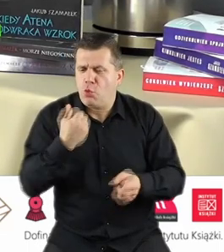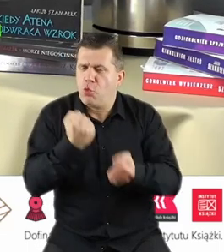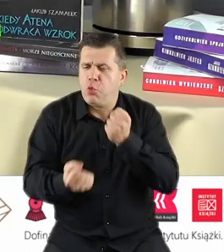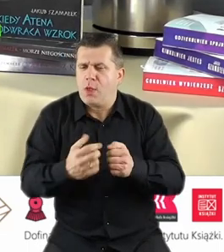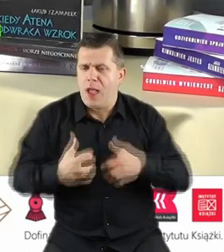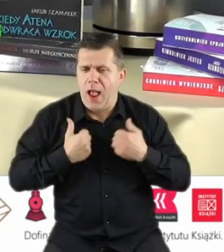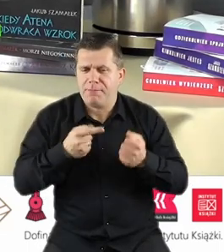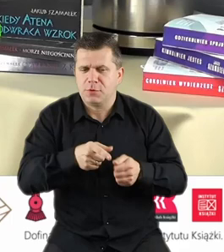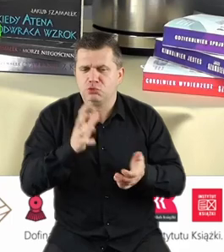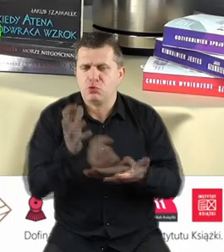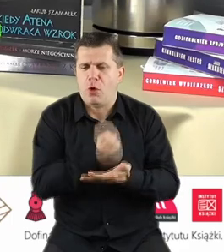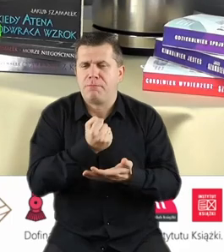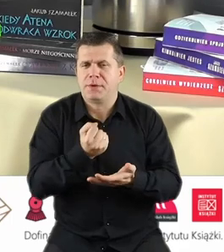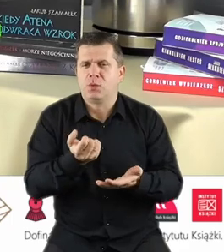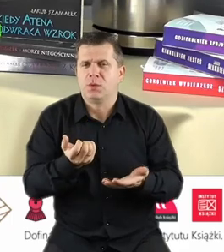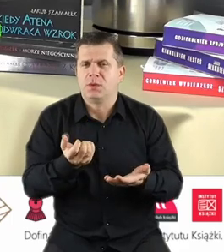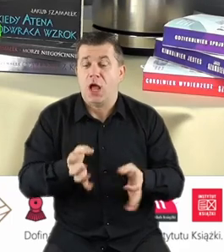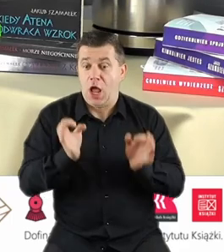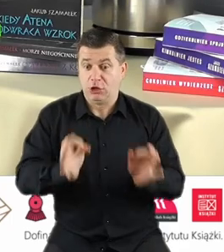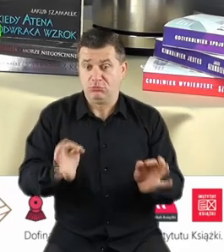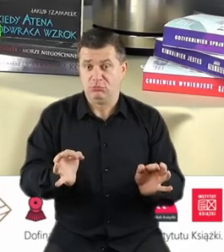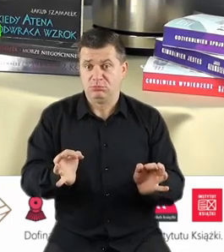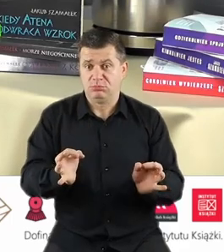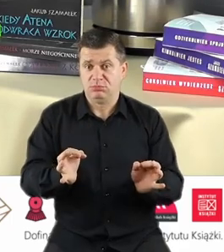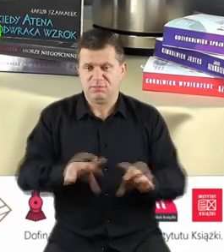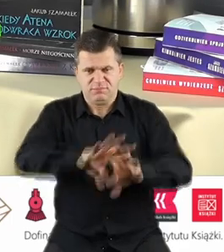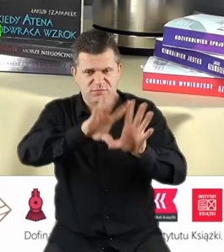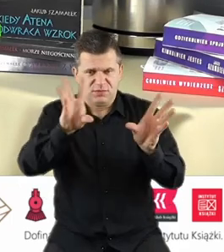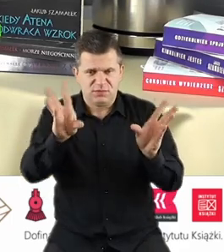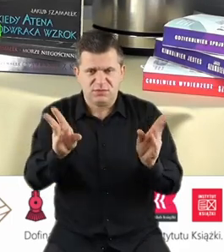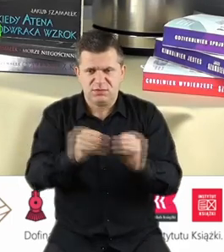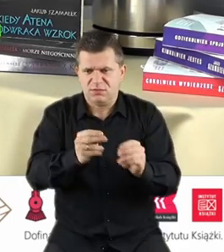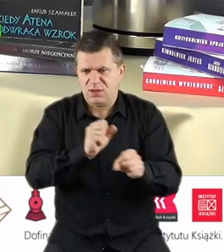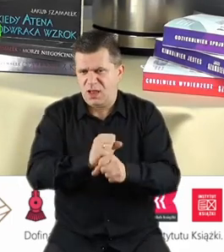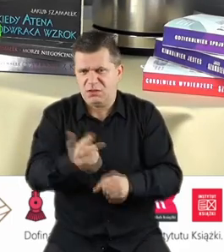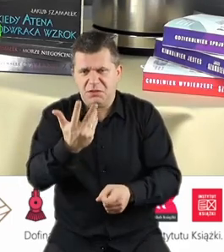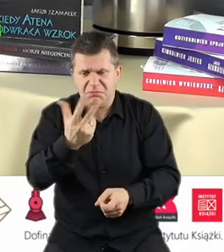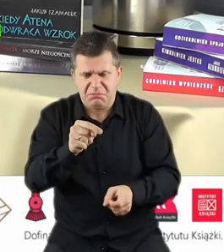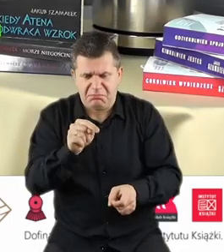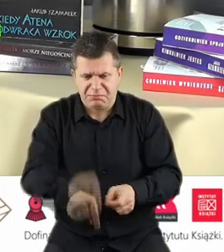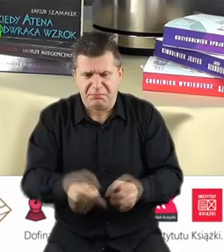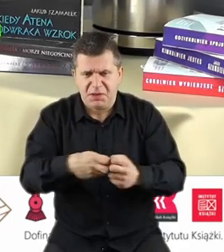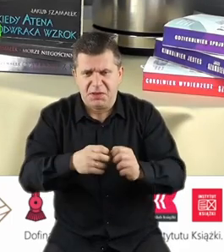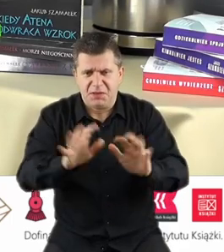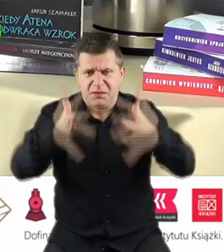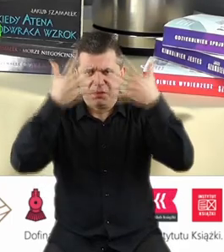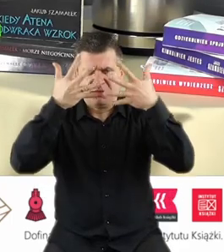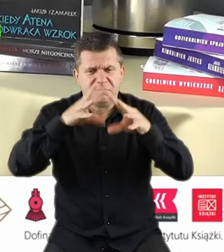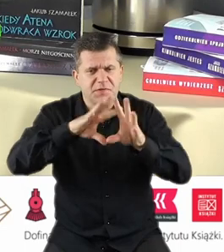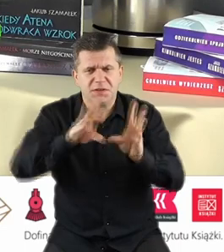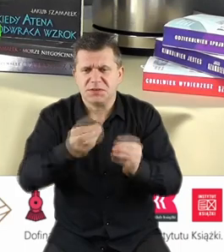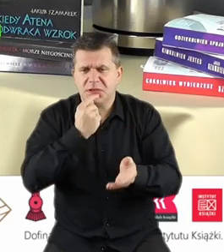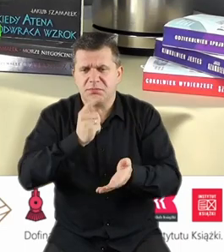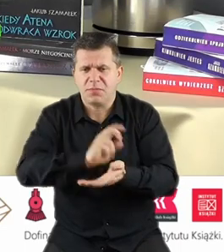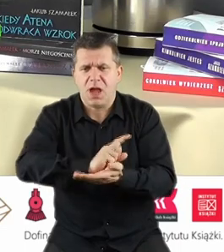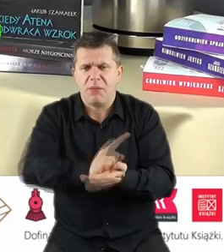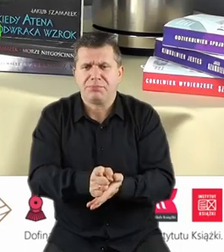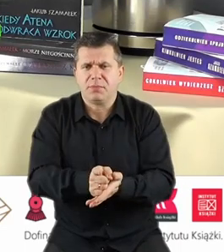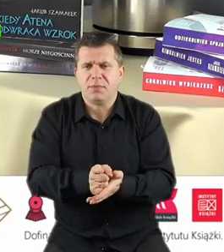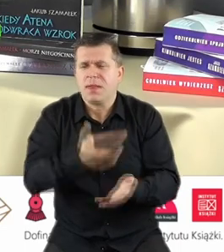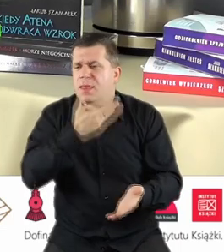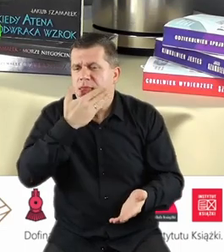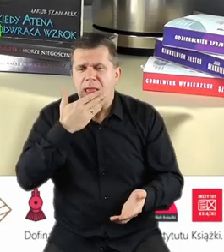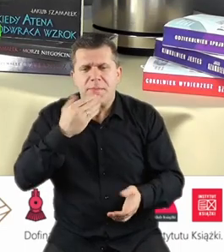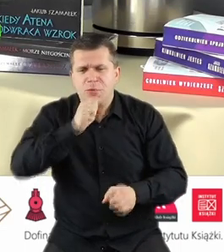treściami mieć styczność. A dzisiaj no, wszystko to jest no, trzy kliknięcia. i nie mam na tym tak naprawdę